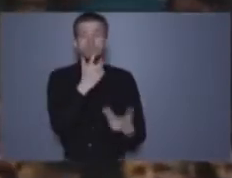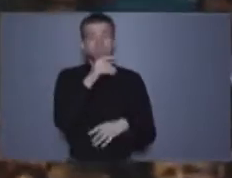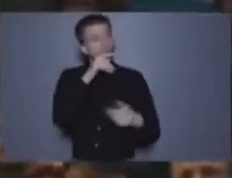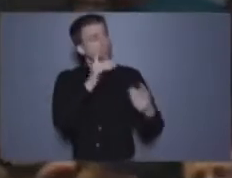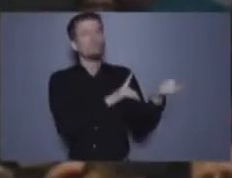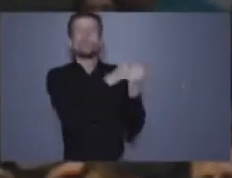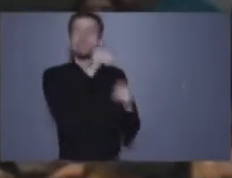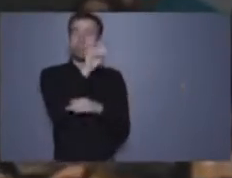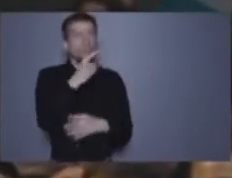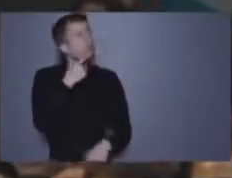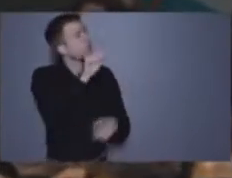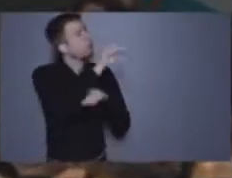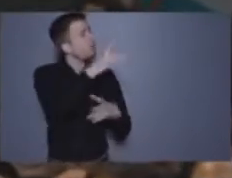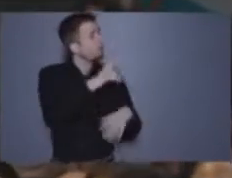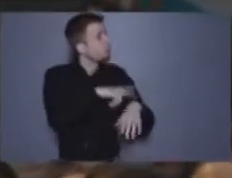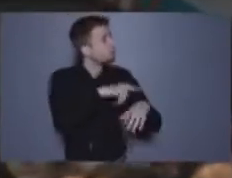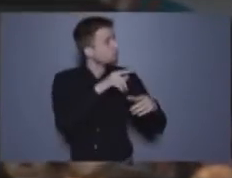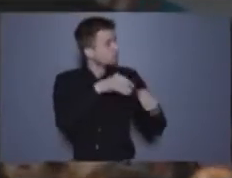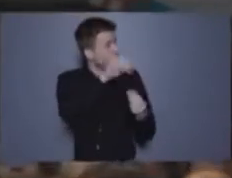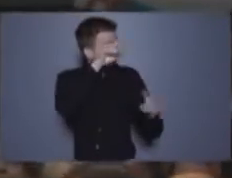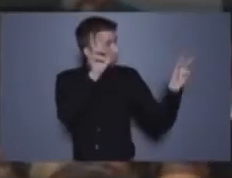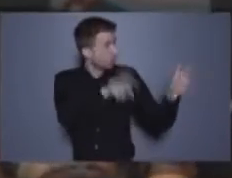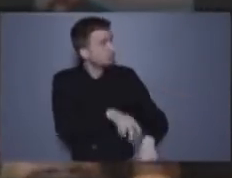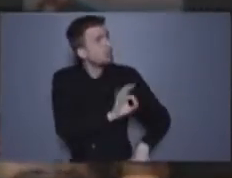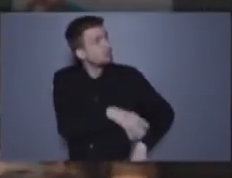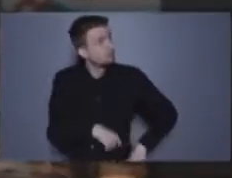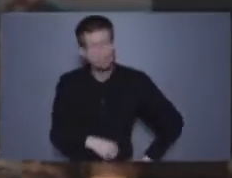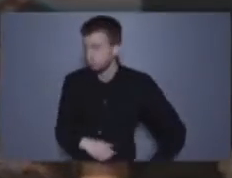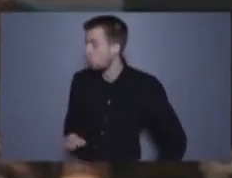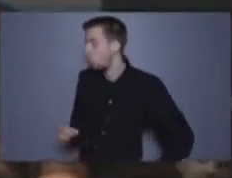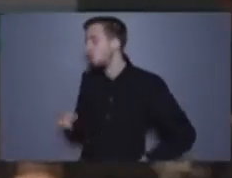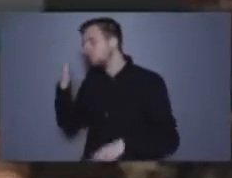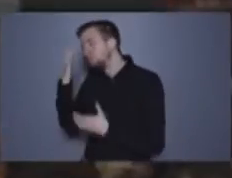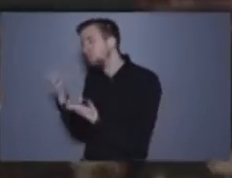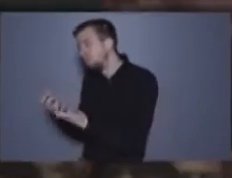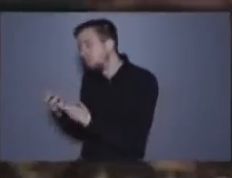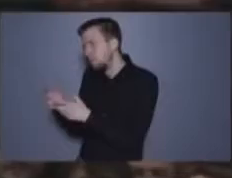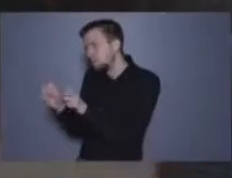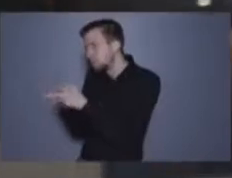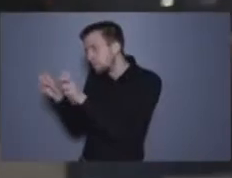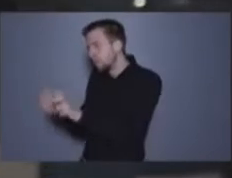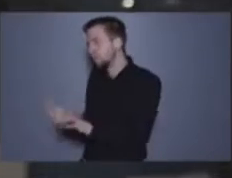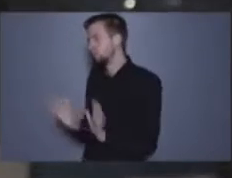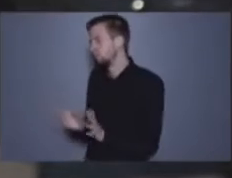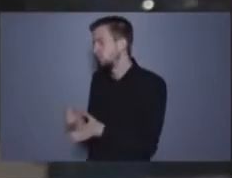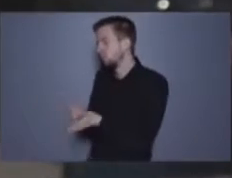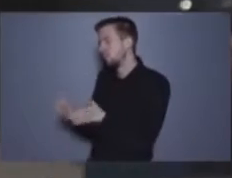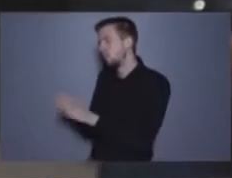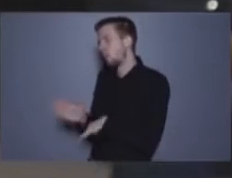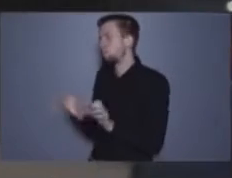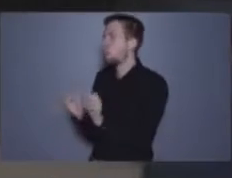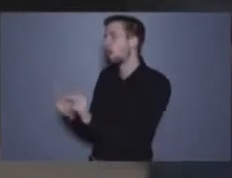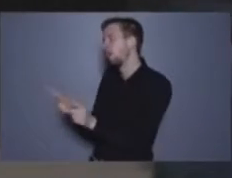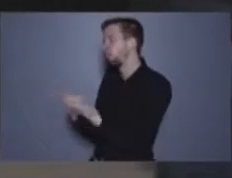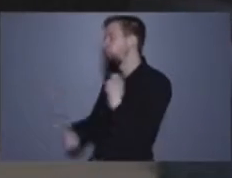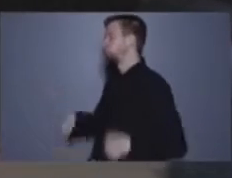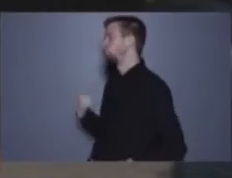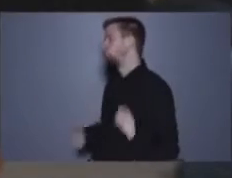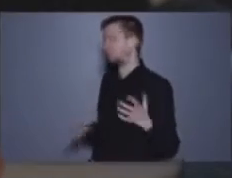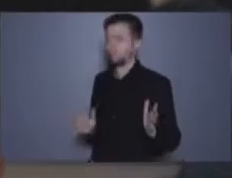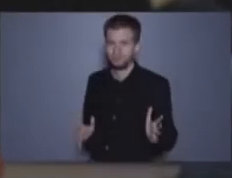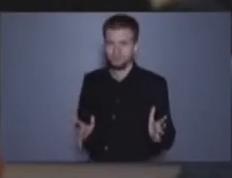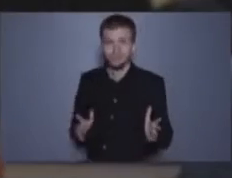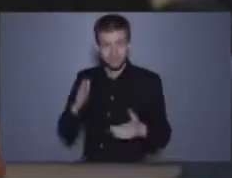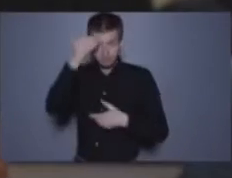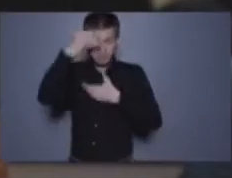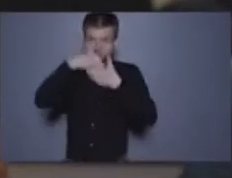va baisser les heures supplémentaires, hein? Alors le patron dit oui, si t'insistes, bien sûr. Bon. Voilà. S'il y a un accord d'entreprise, eh